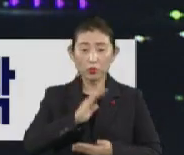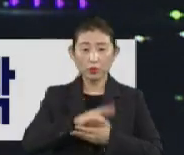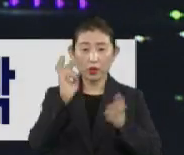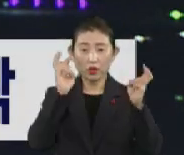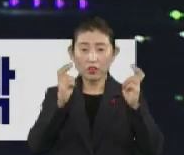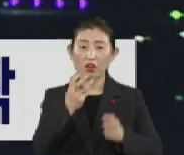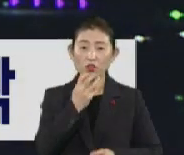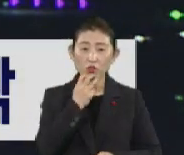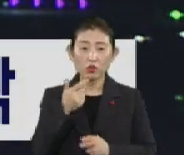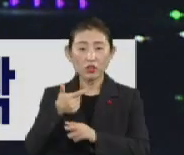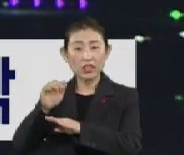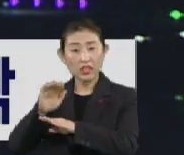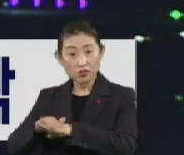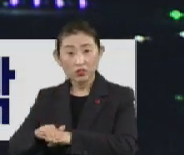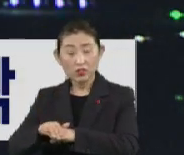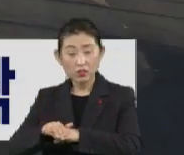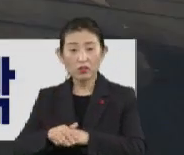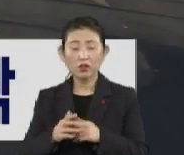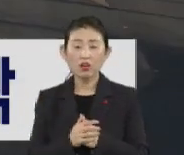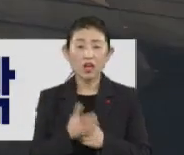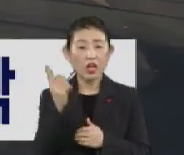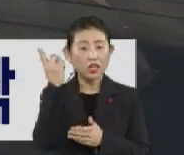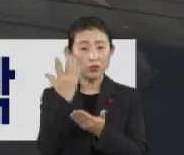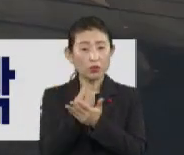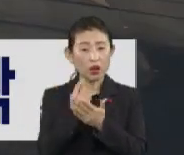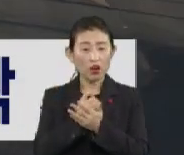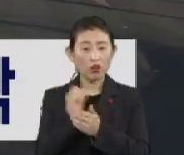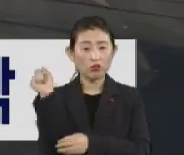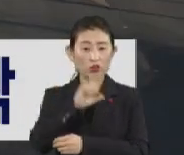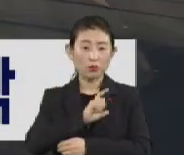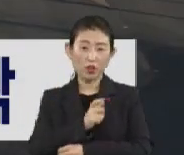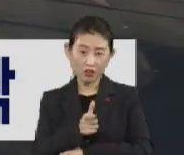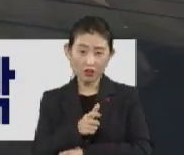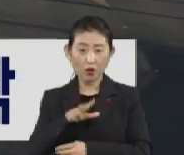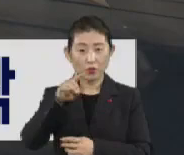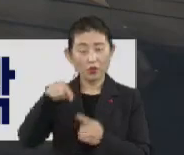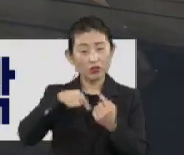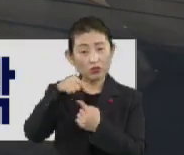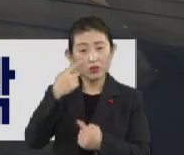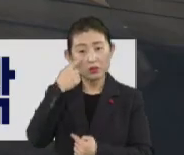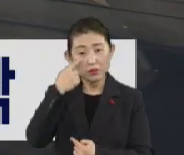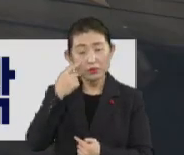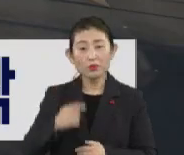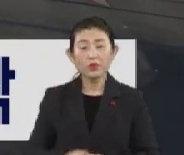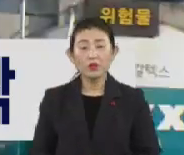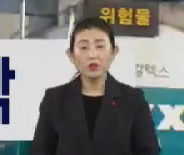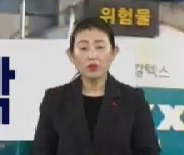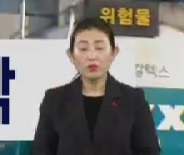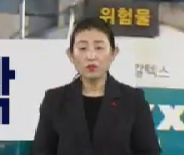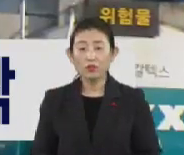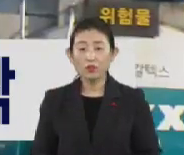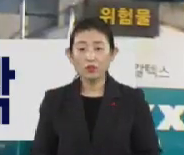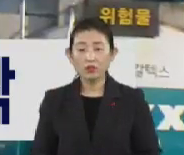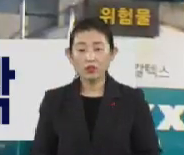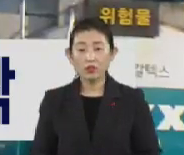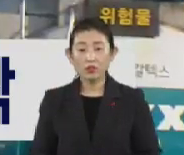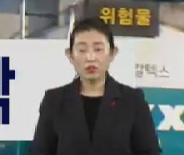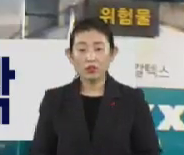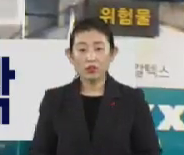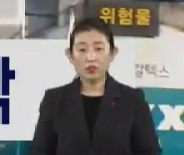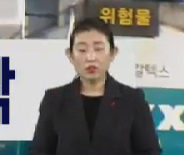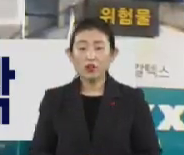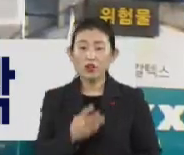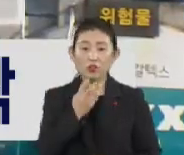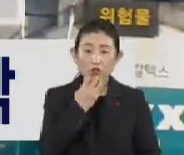한국조폐공사는 서울과 대전 지역을 중심으로 모바일 운전면허증 시험 운영에 들어갔습니다. 이 면허증은 시범 운영 기간